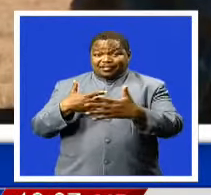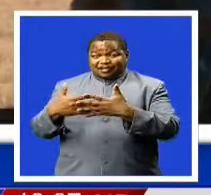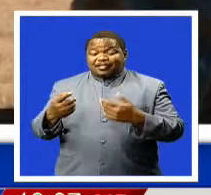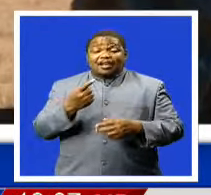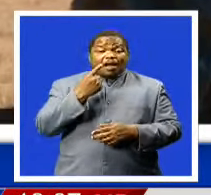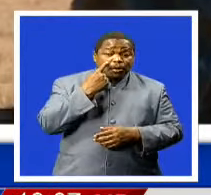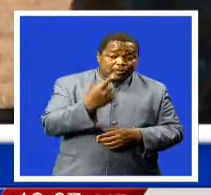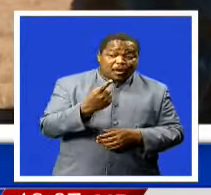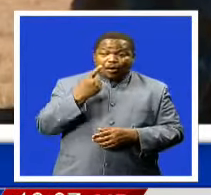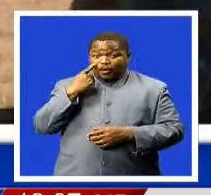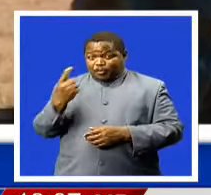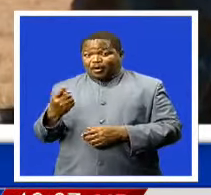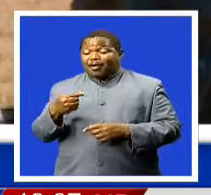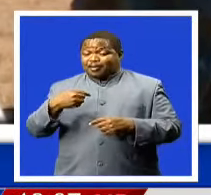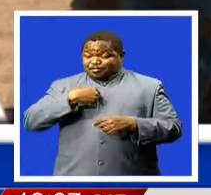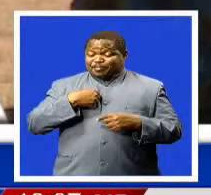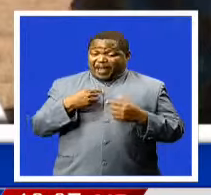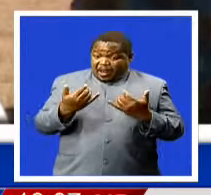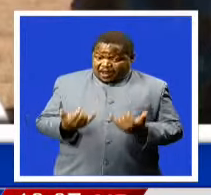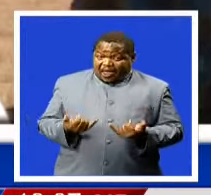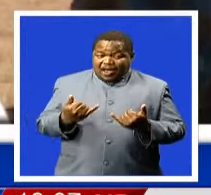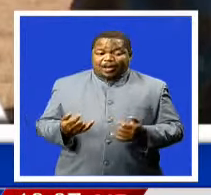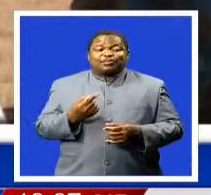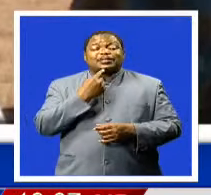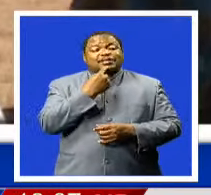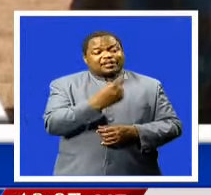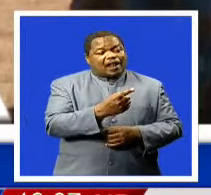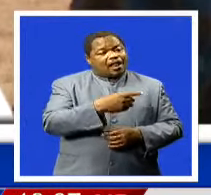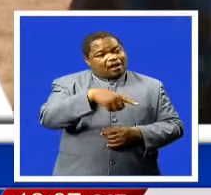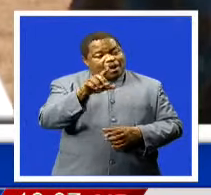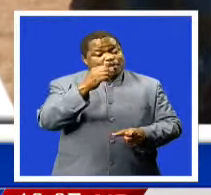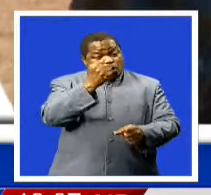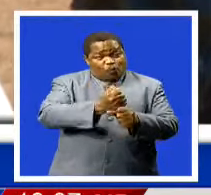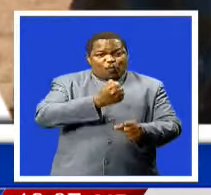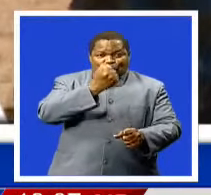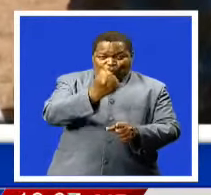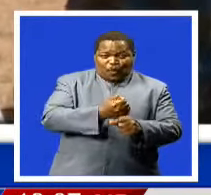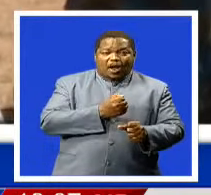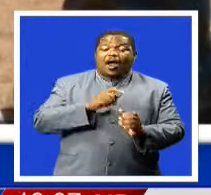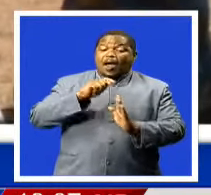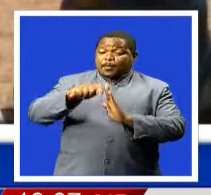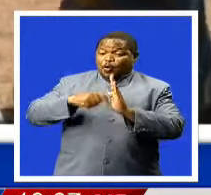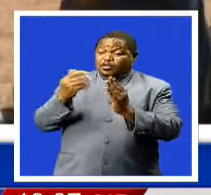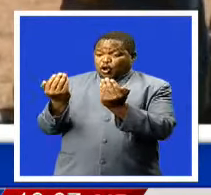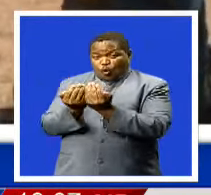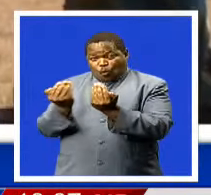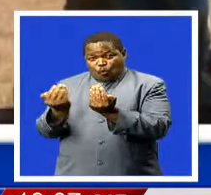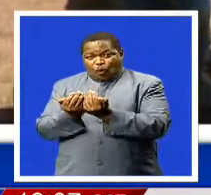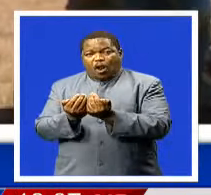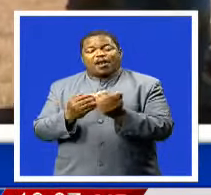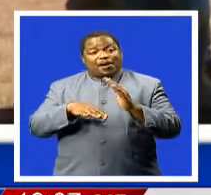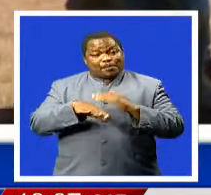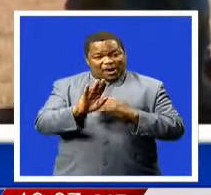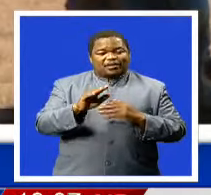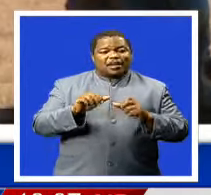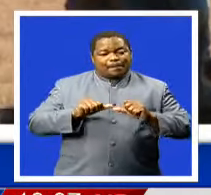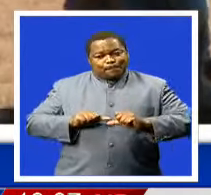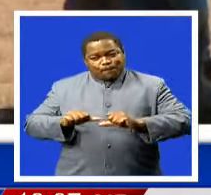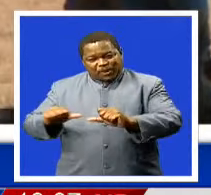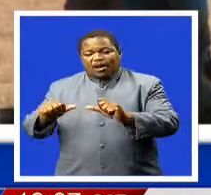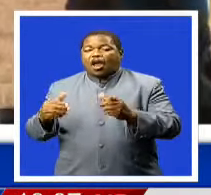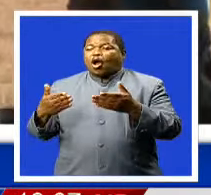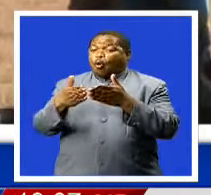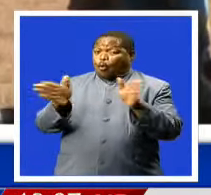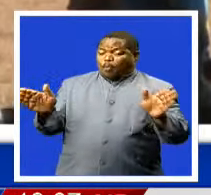sitiphathise lo mbiko leniwubekako bekunene ukuthi hawu ababuyele bayonconcotha la kunconcothwa khona bekunene ukuthi